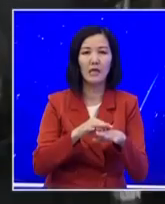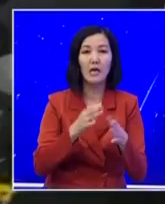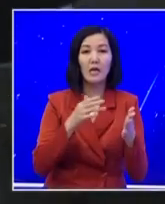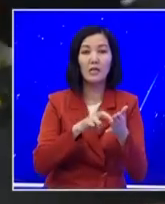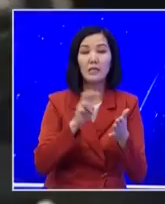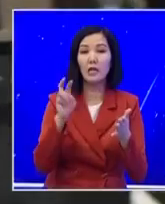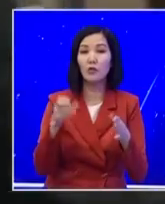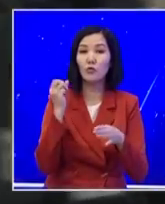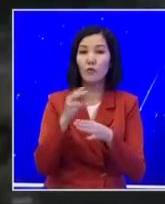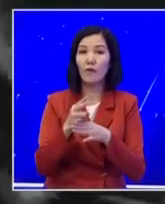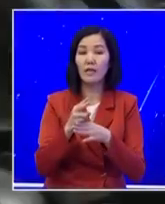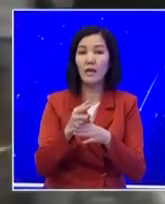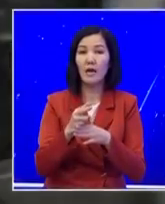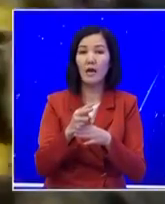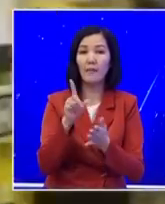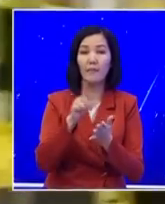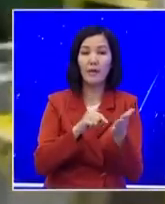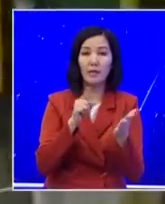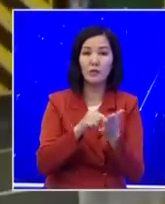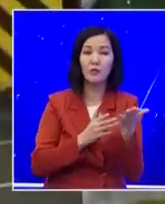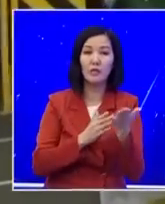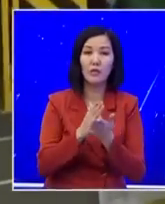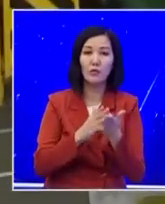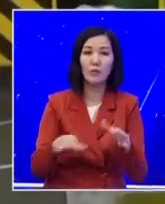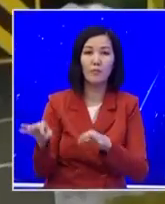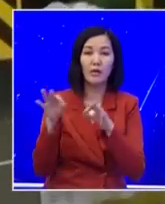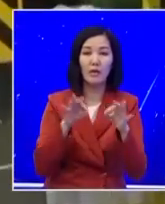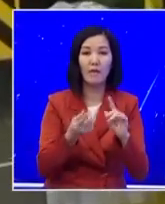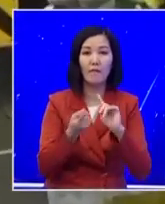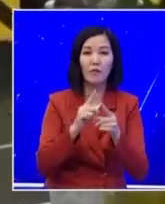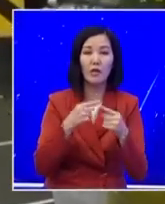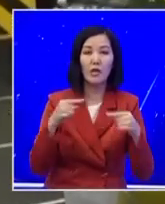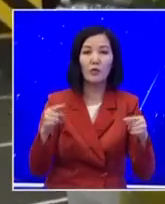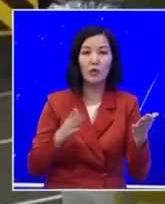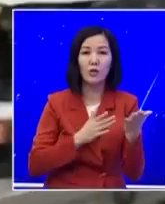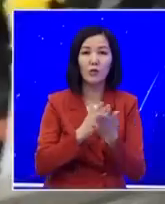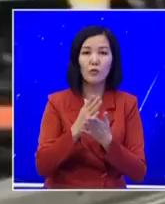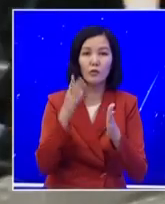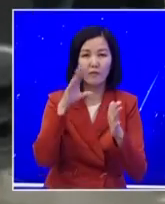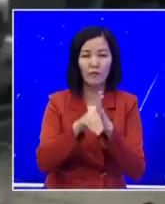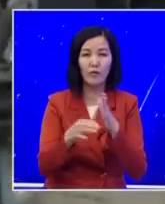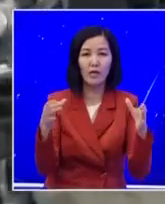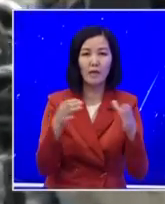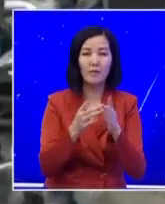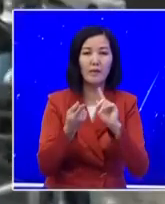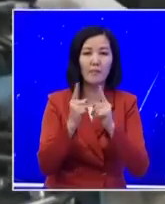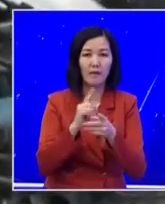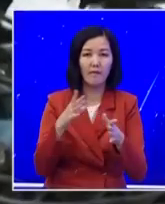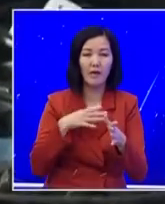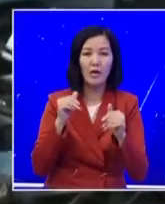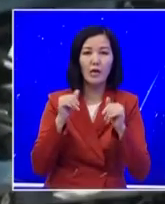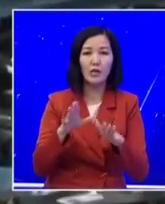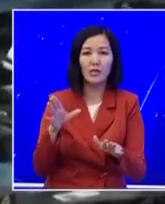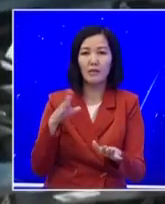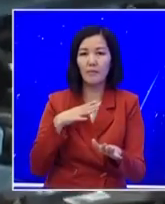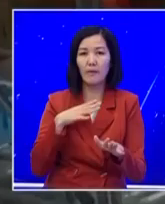увольнений, а за счет выходящих на пенсию сотрудников, перевода на другие должности внутри компании и переквалификации. Такое решение было